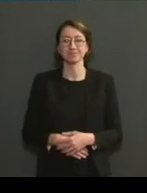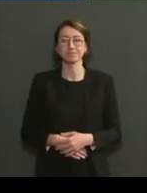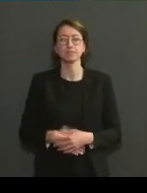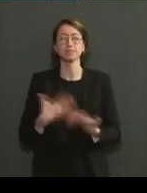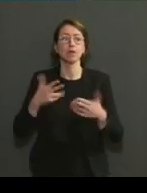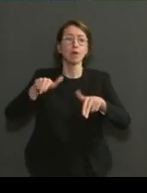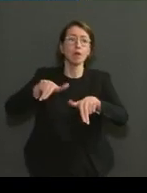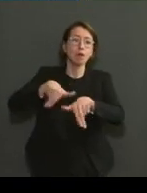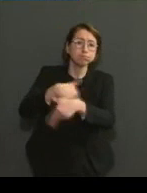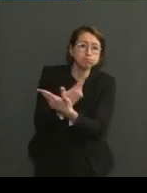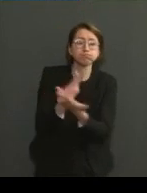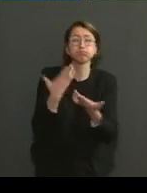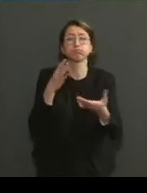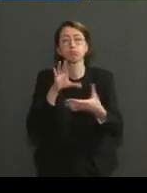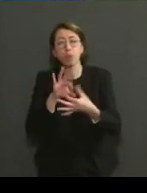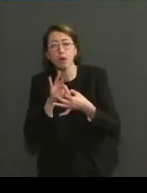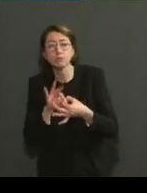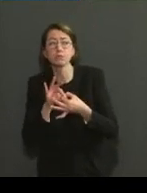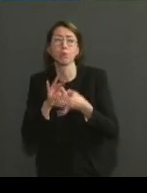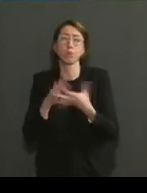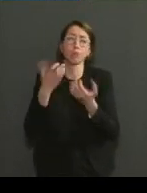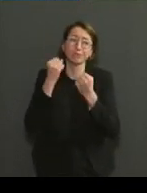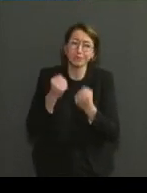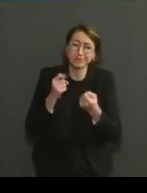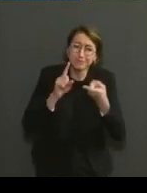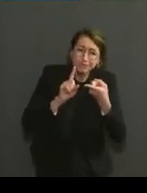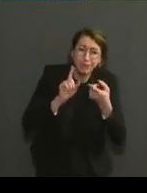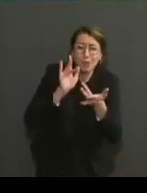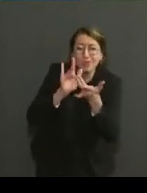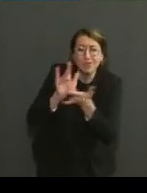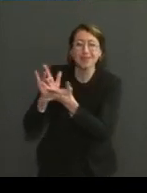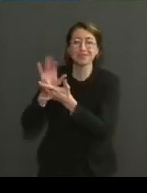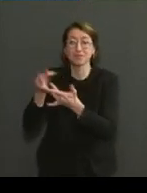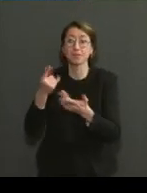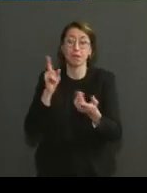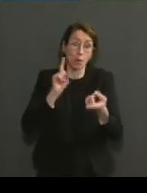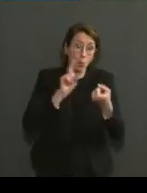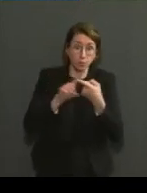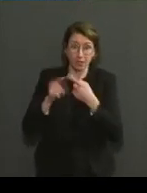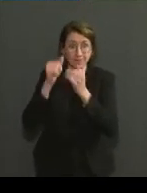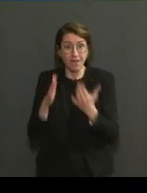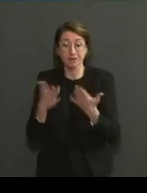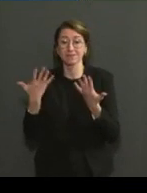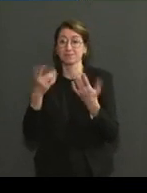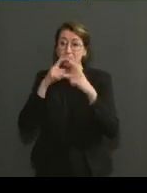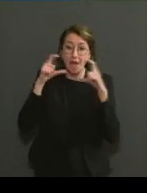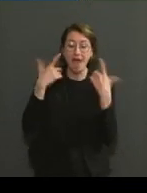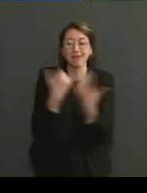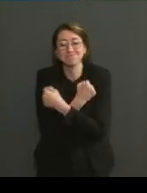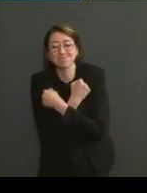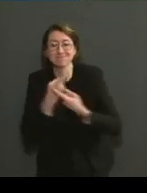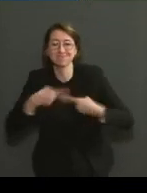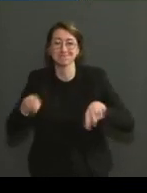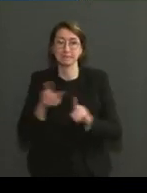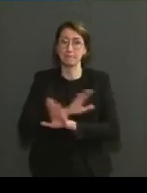bien sûr pas par Skype, mais en étant proches, sans masque entre autres, et en s'embrassant. C'est tout particulièrement important pour les fêtes qui